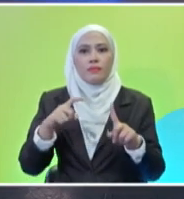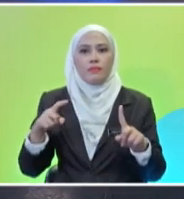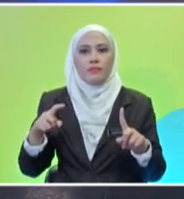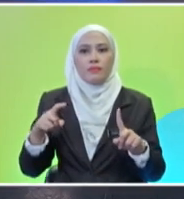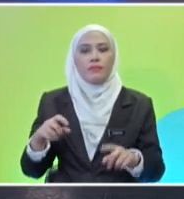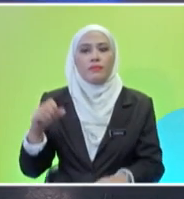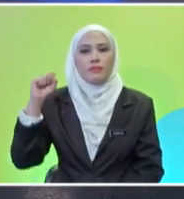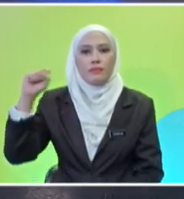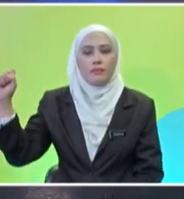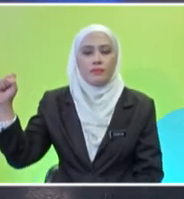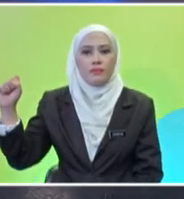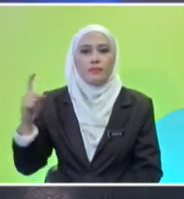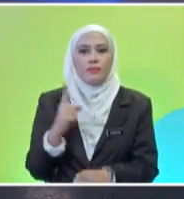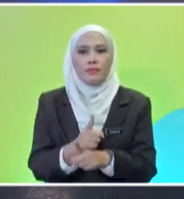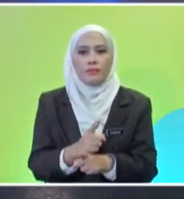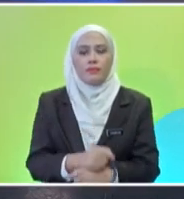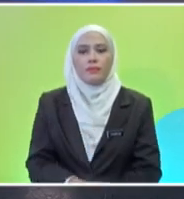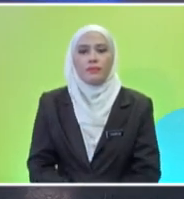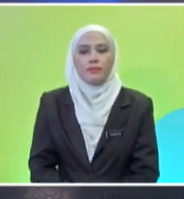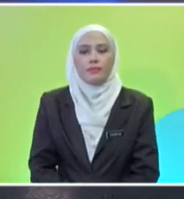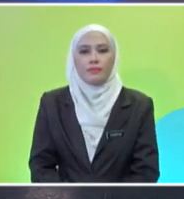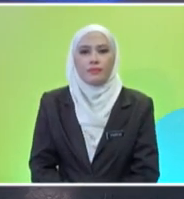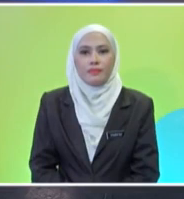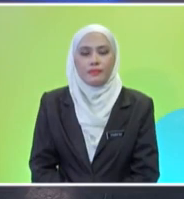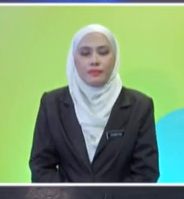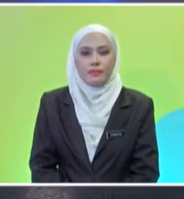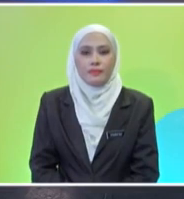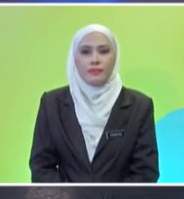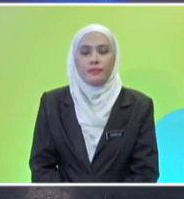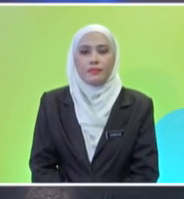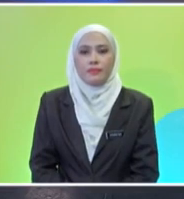tiga bintang untuk yanji sangat bijak